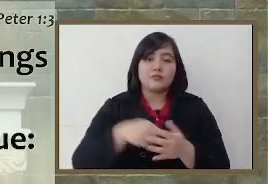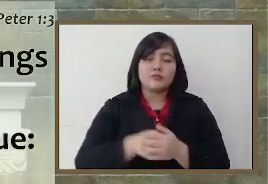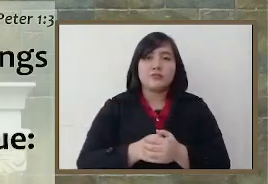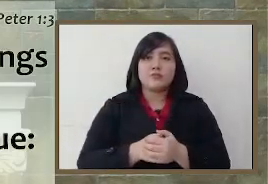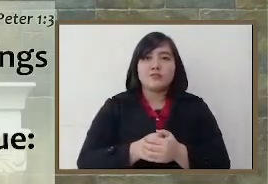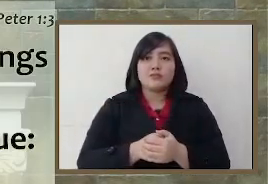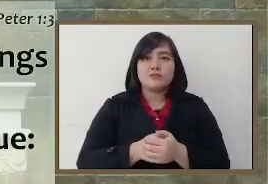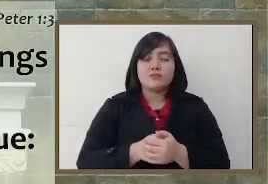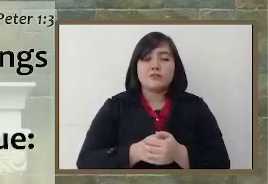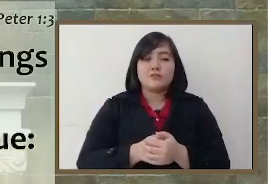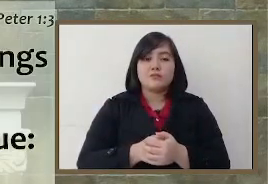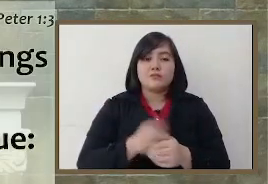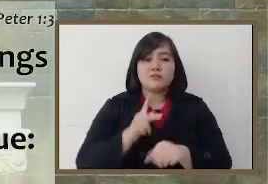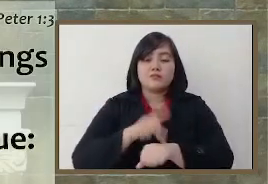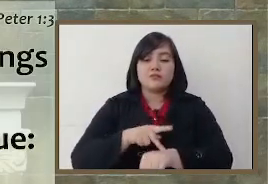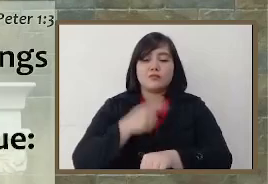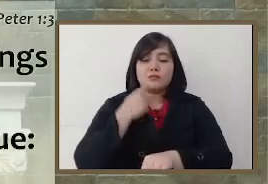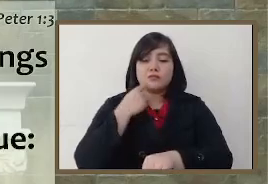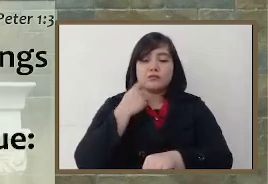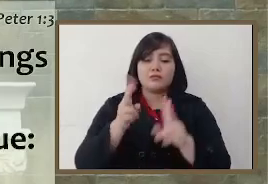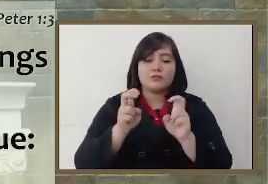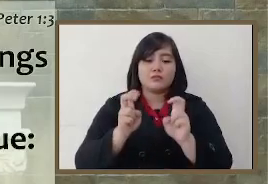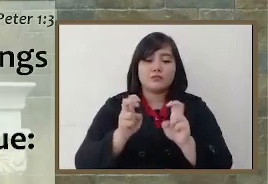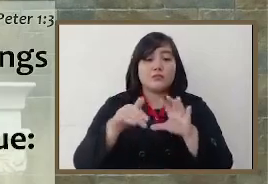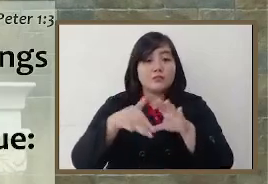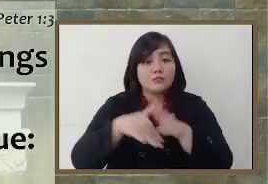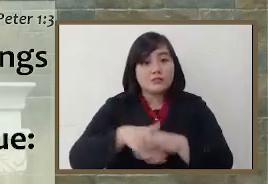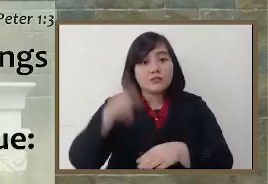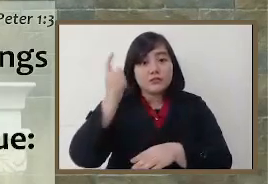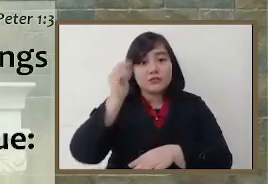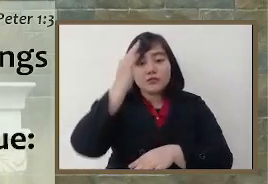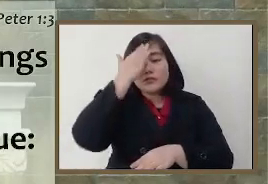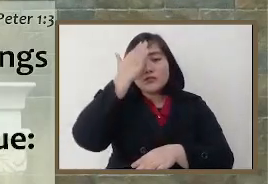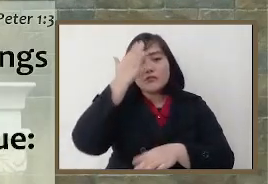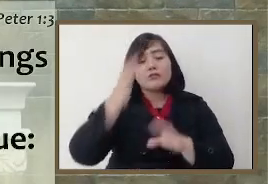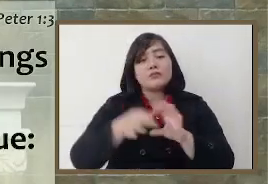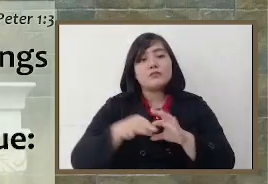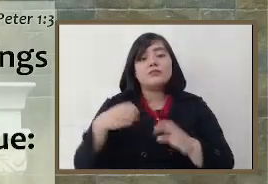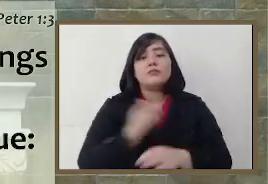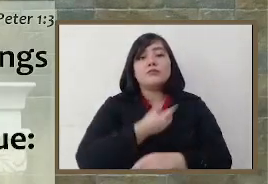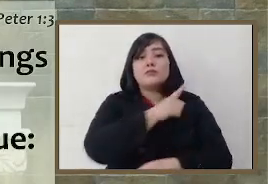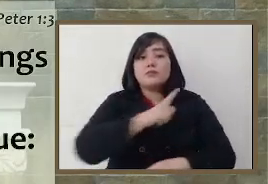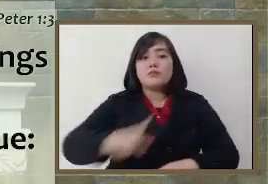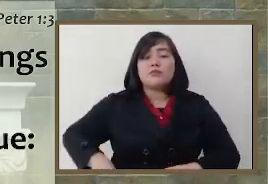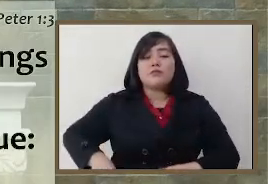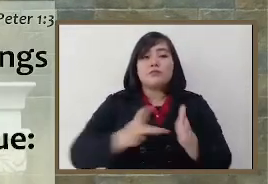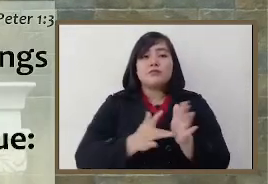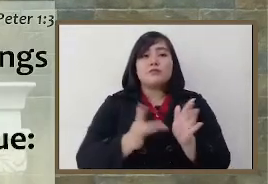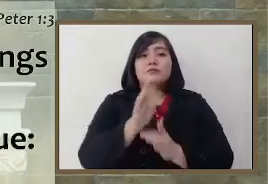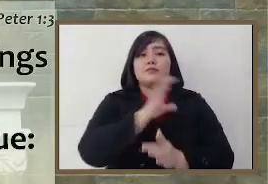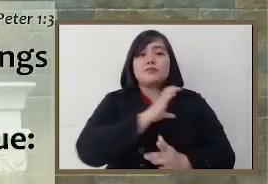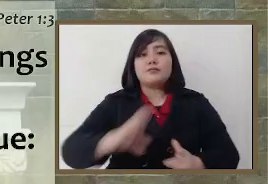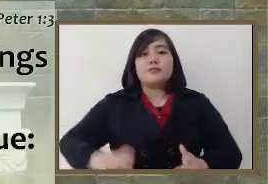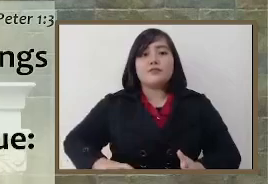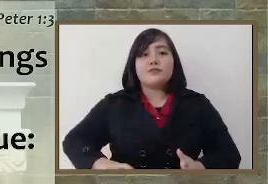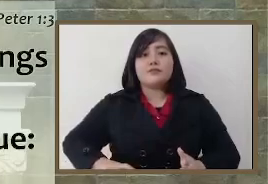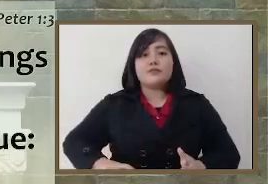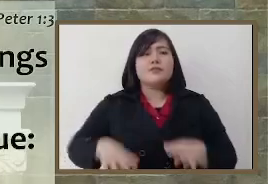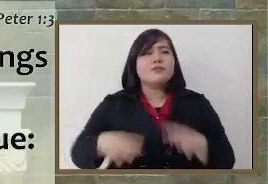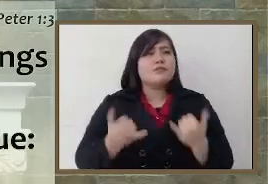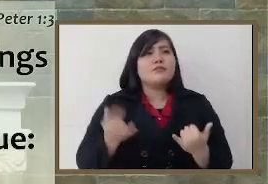sinasabi po dyan ni Peter, in the knowledge of our Lord Jesus Christ. You see? So ano po ang ibig sabihin